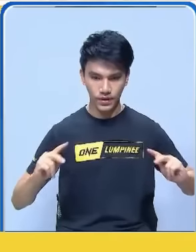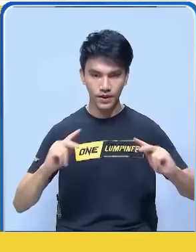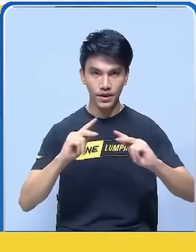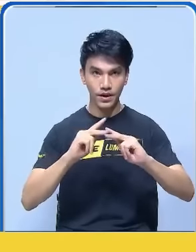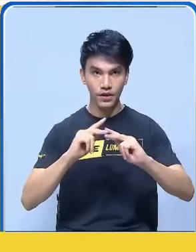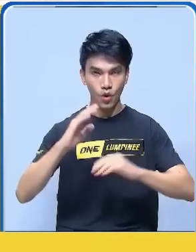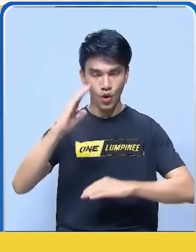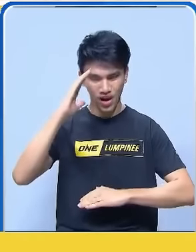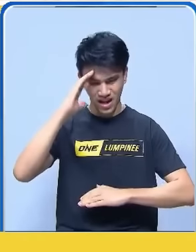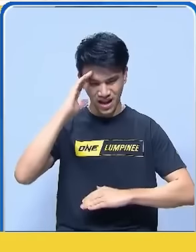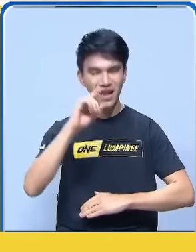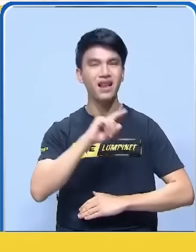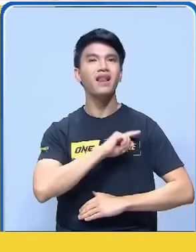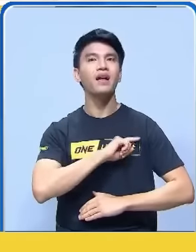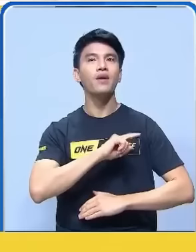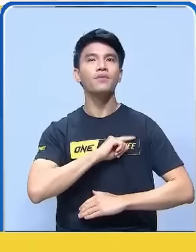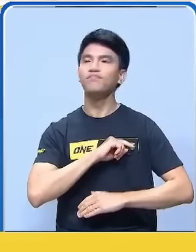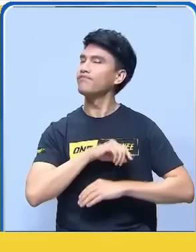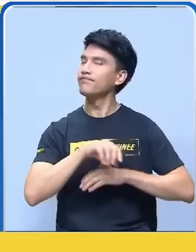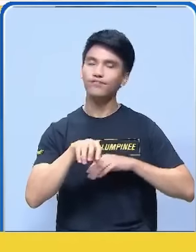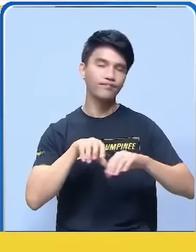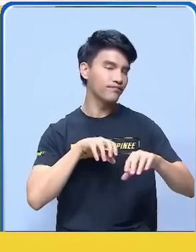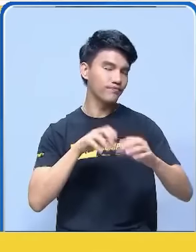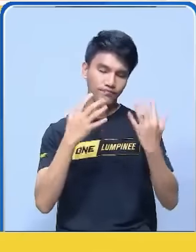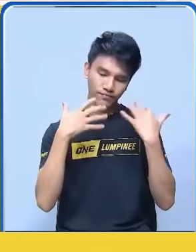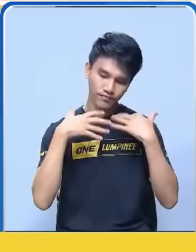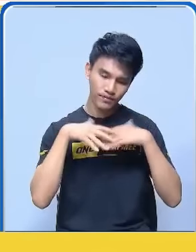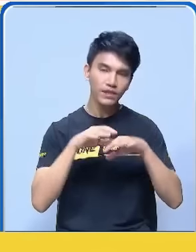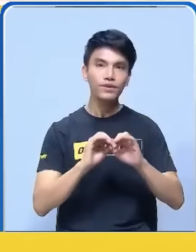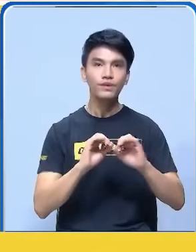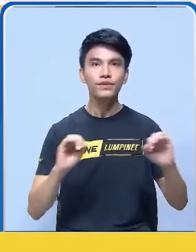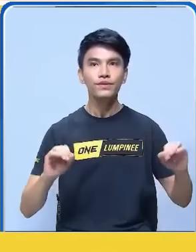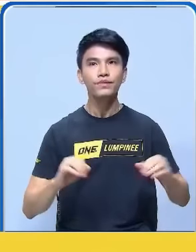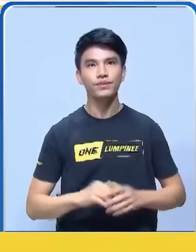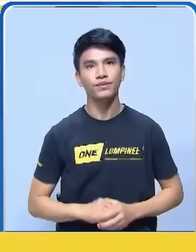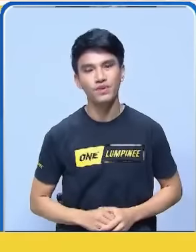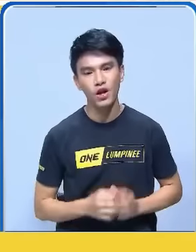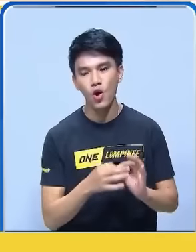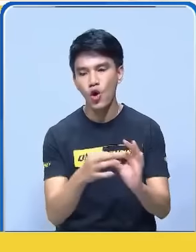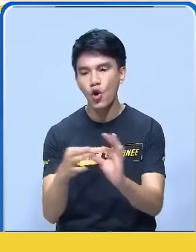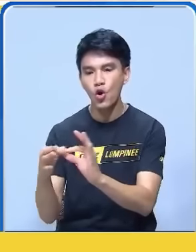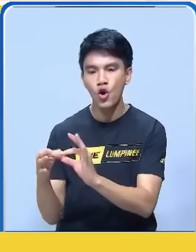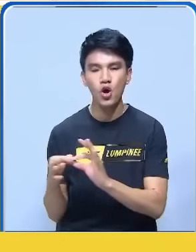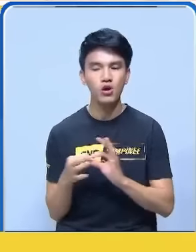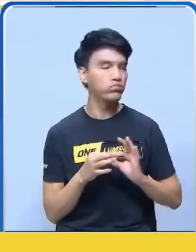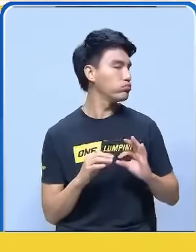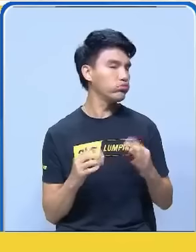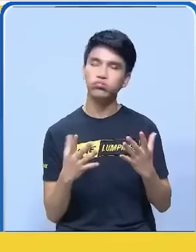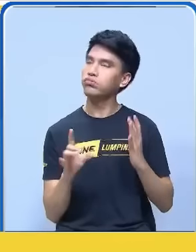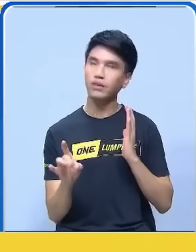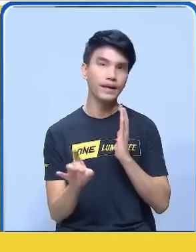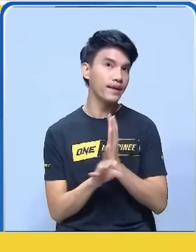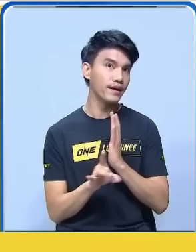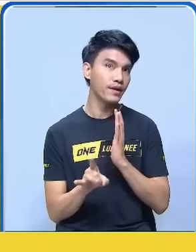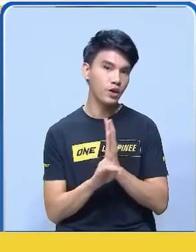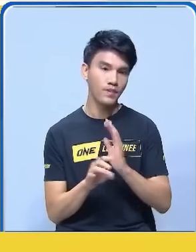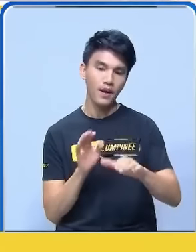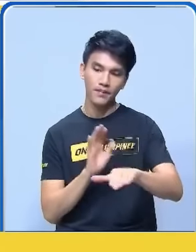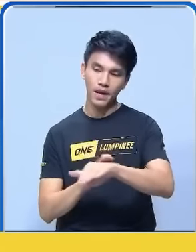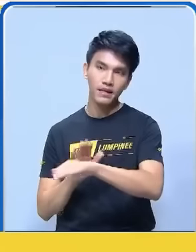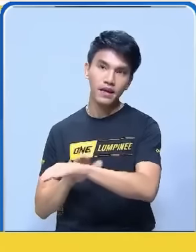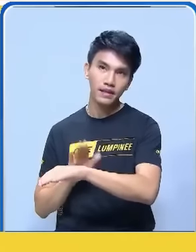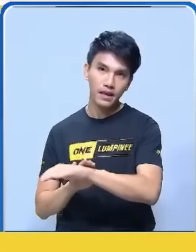พื้นที่อยู่คือขาดการบูรณาการครับ เหมือนมีข้อมูลแต่ไม่มาเชื่อมโยงกันอย่างนี้ นะการประสิทธิภาพในการแจ้งเตือนเ